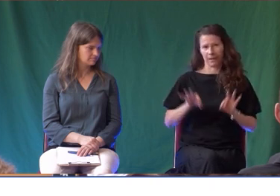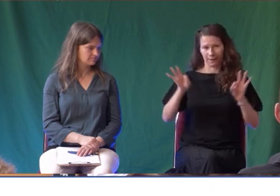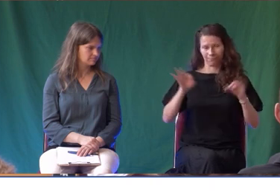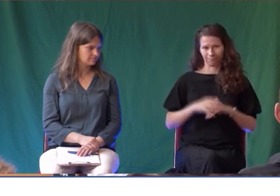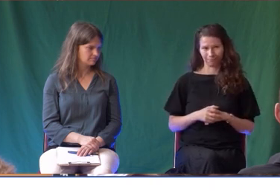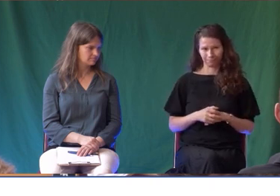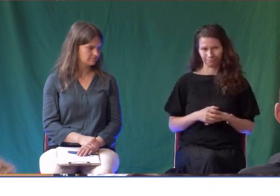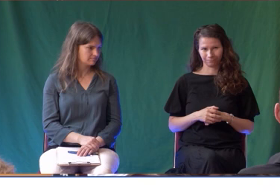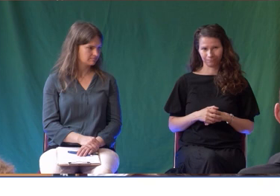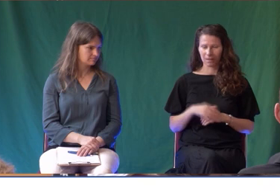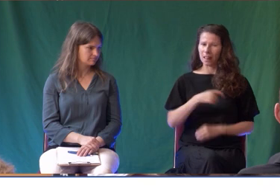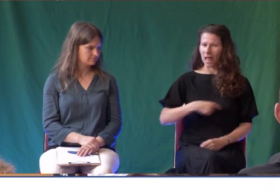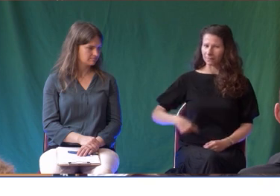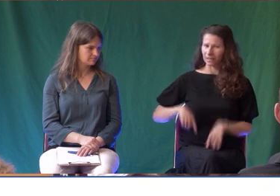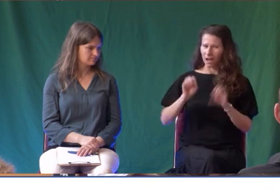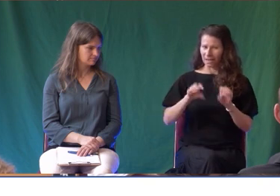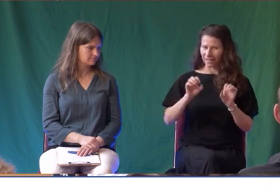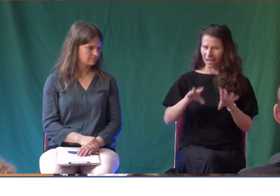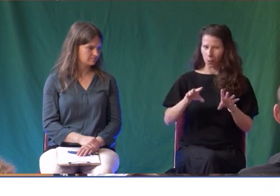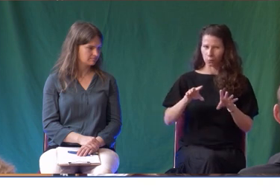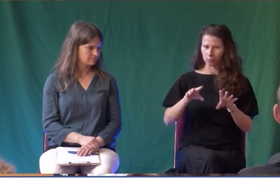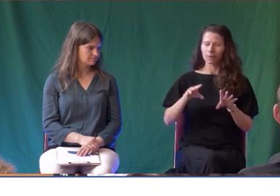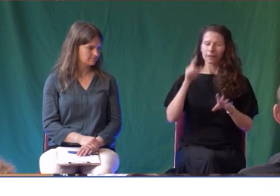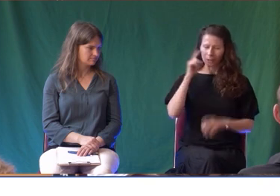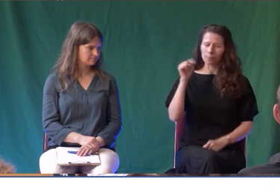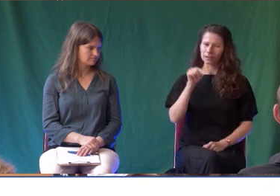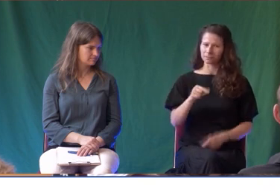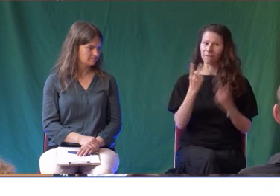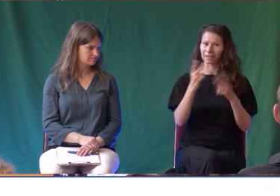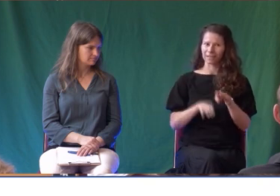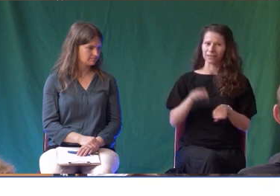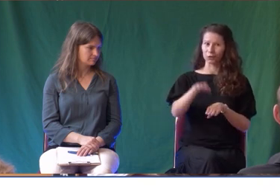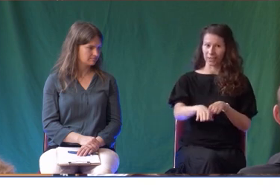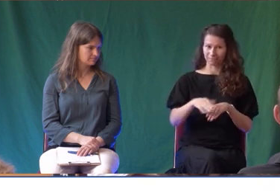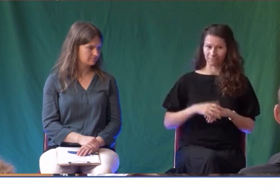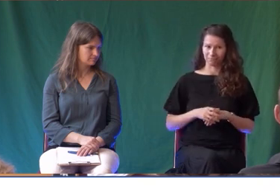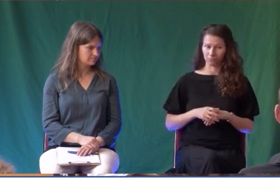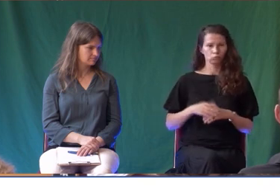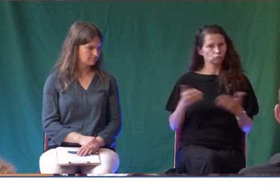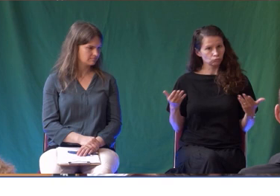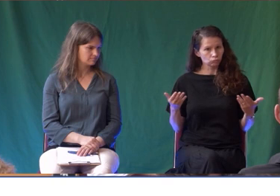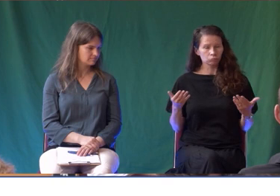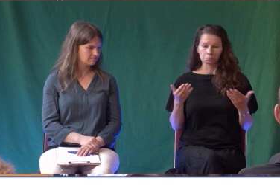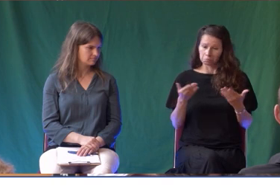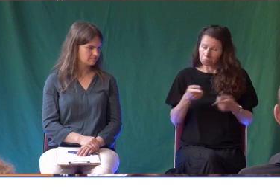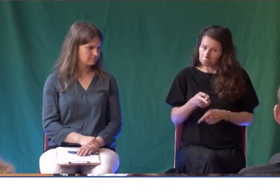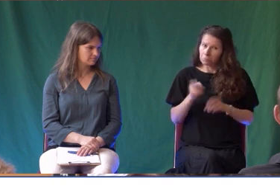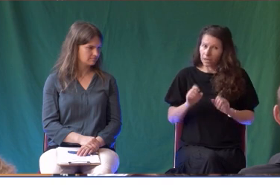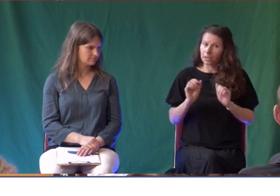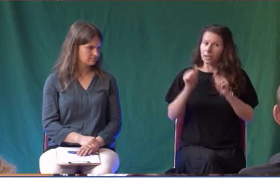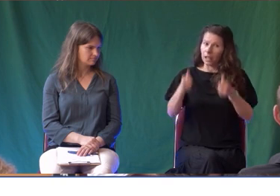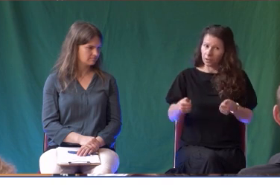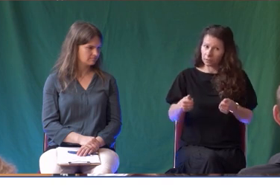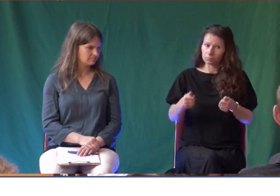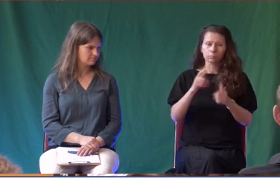die Leipziger Erklärung ist ein wichtiger Schritt er kann so eine Hilfe sein für